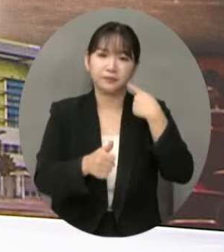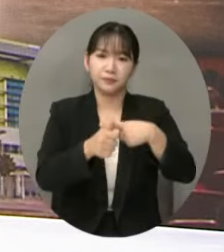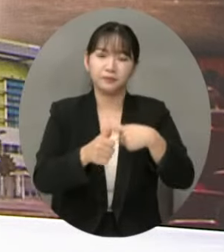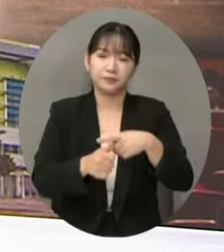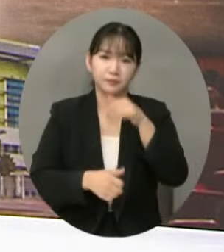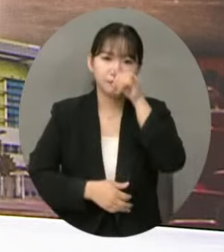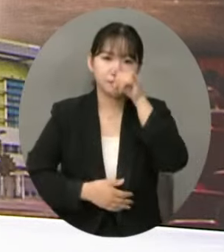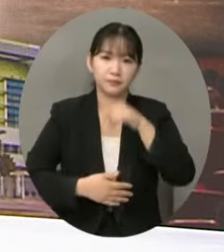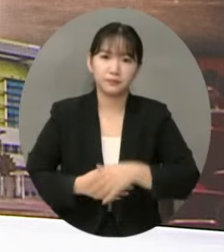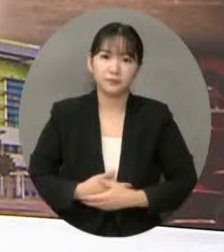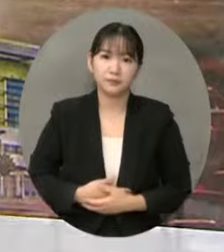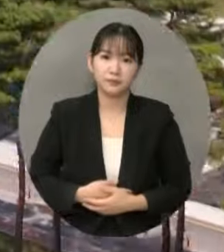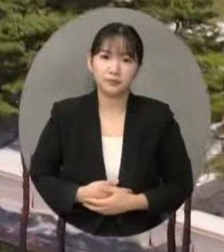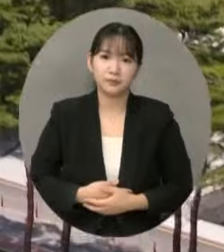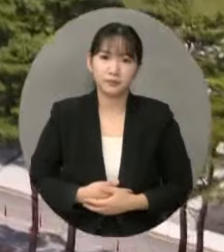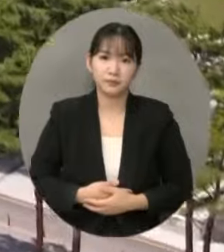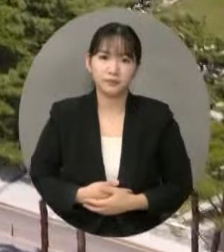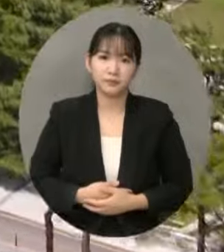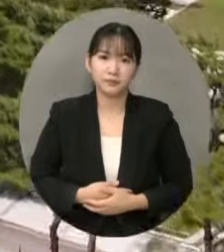김윤 기자입니다.